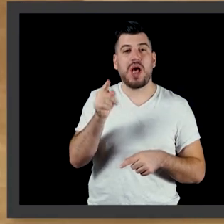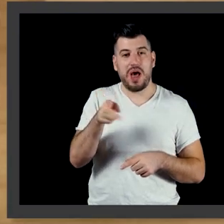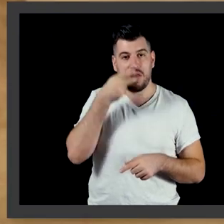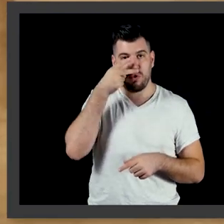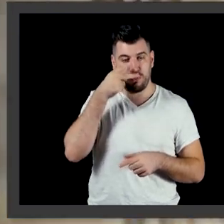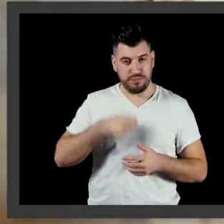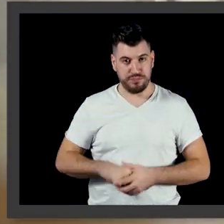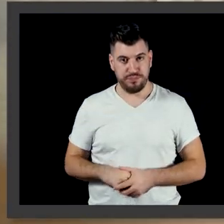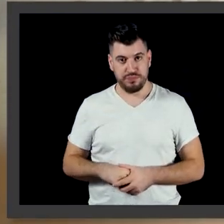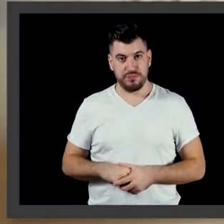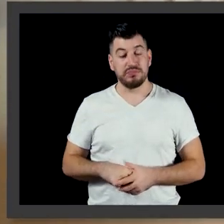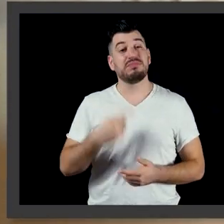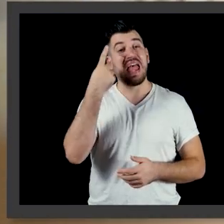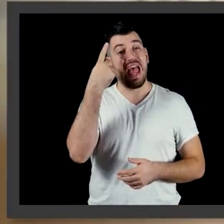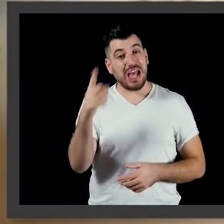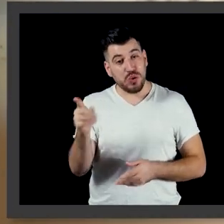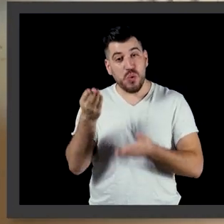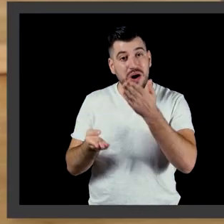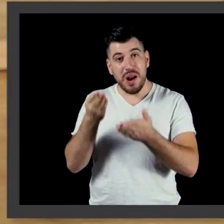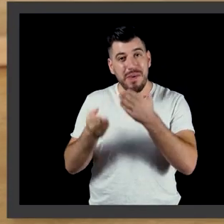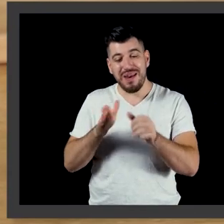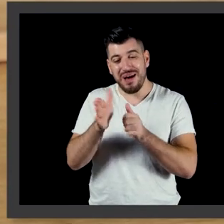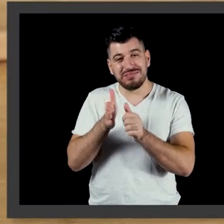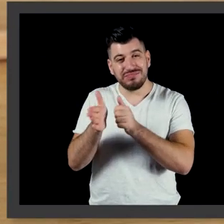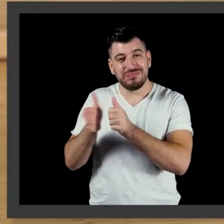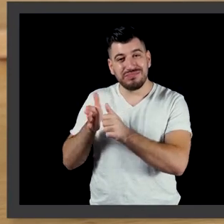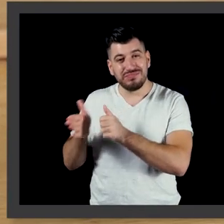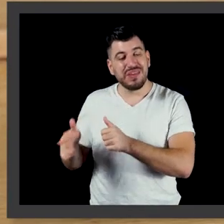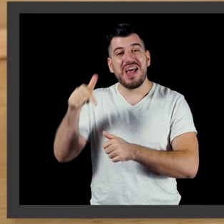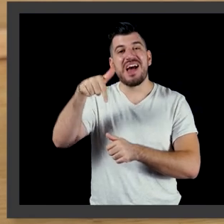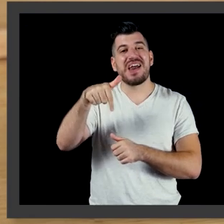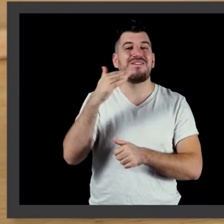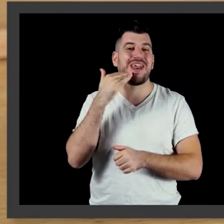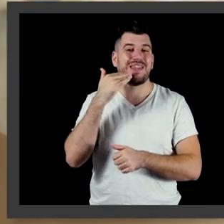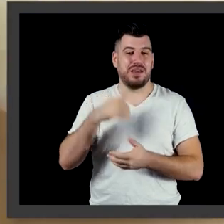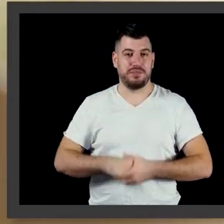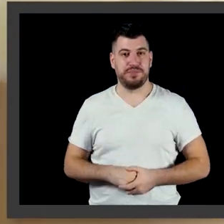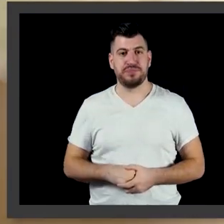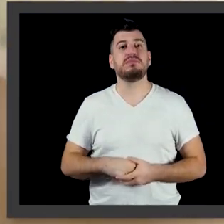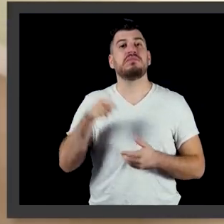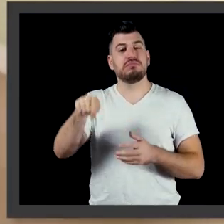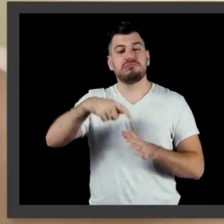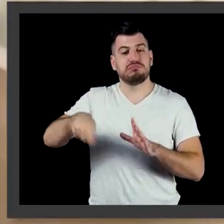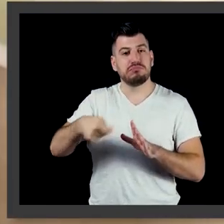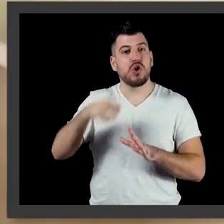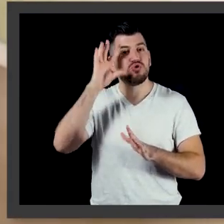και 100 γραμμάρια τριμμένη γραβιέρα. Ανακατεύουμε για να πέσει η θερμοκρασία.